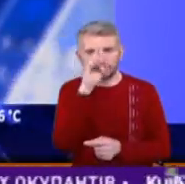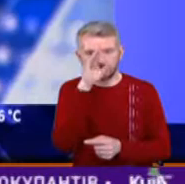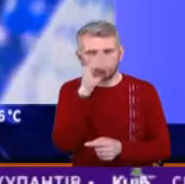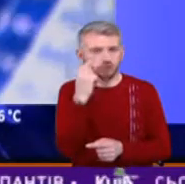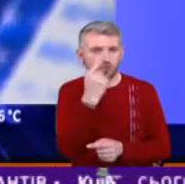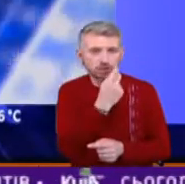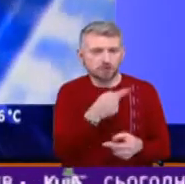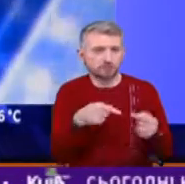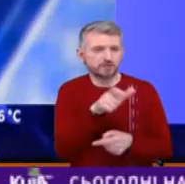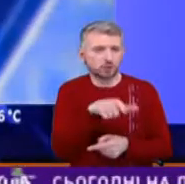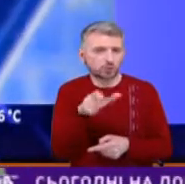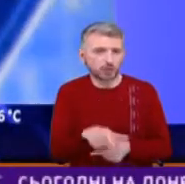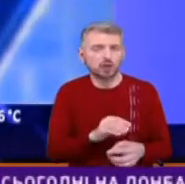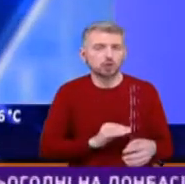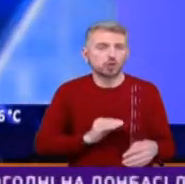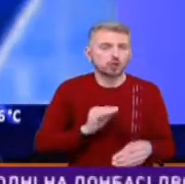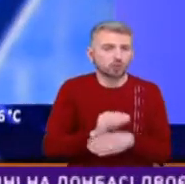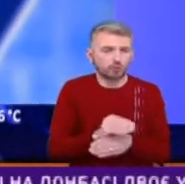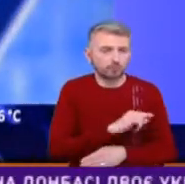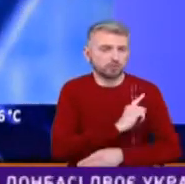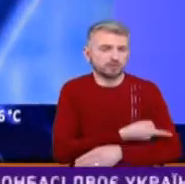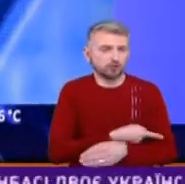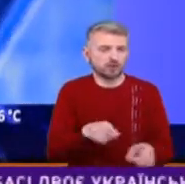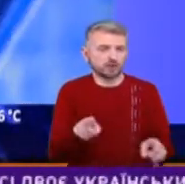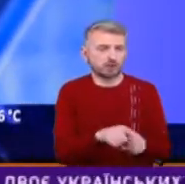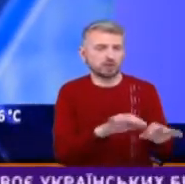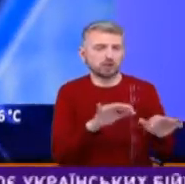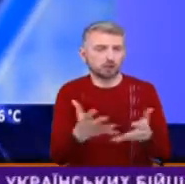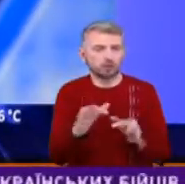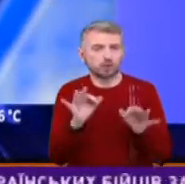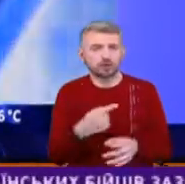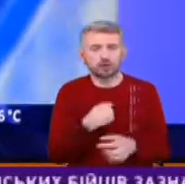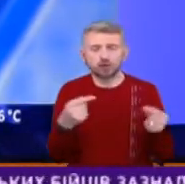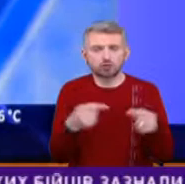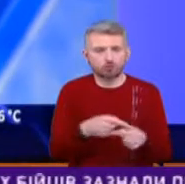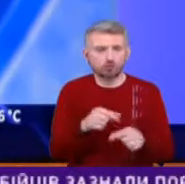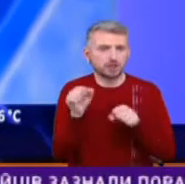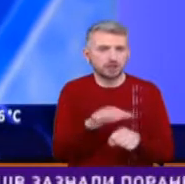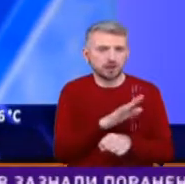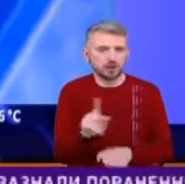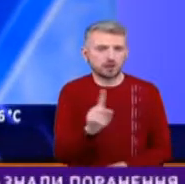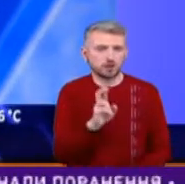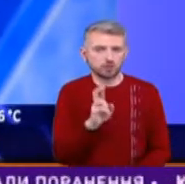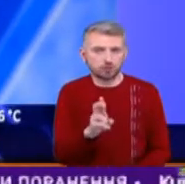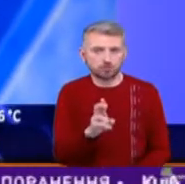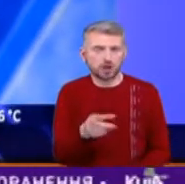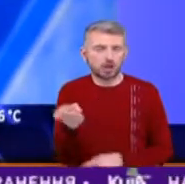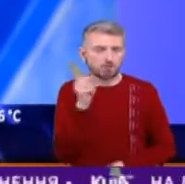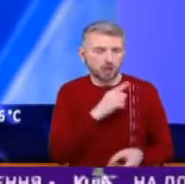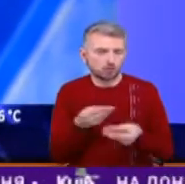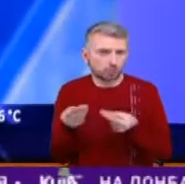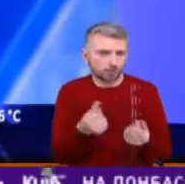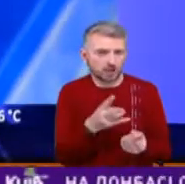очах певних людей, додатково просто підсилюється такими історіями, хоча я точно не прихильник, щоб маніпулювали